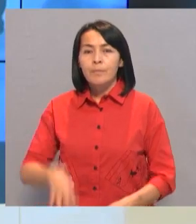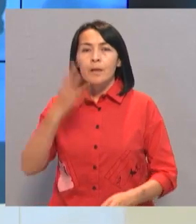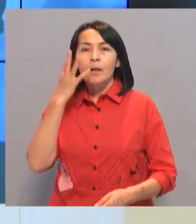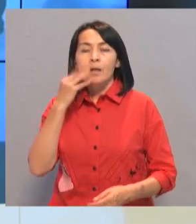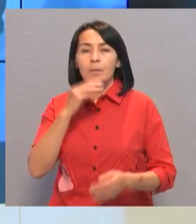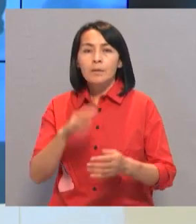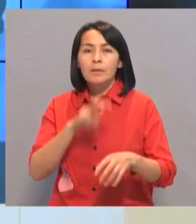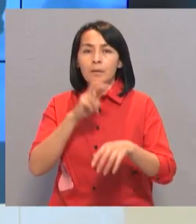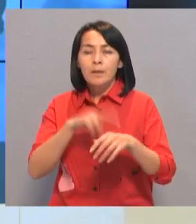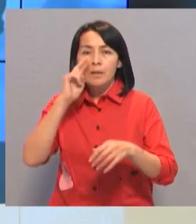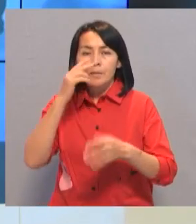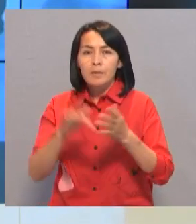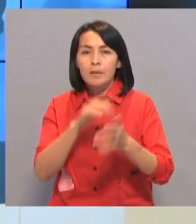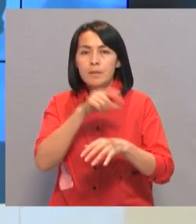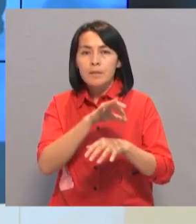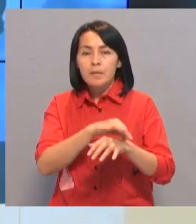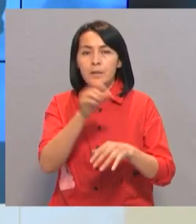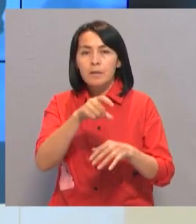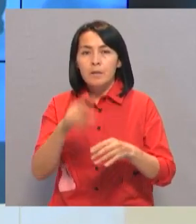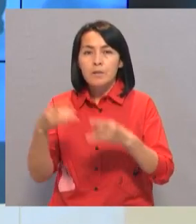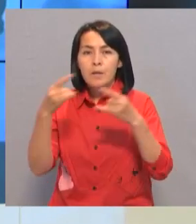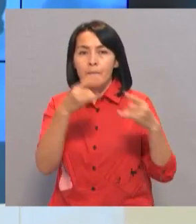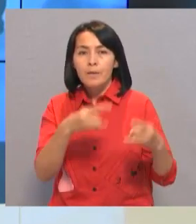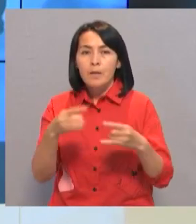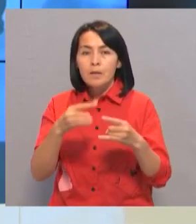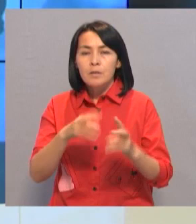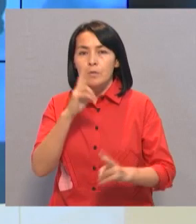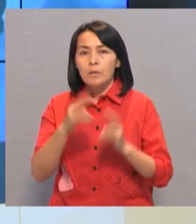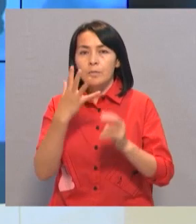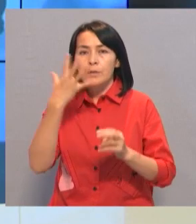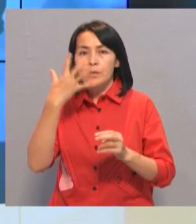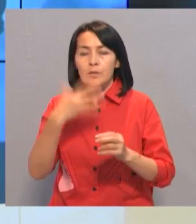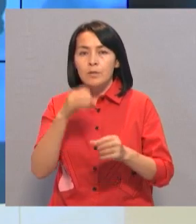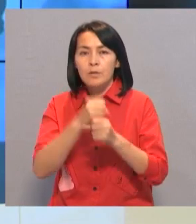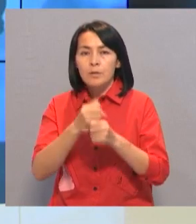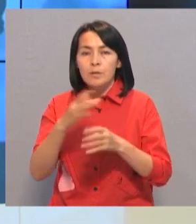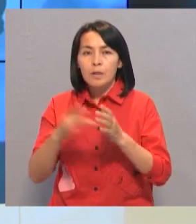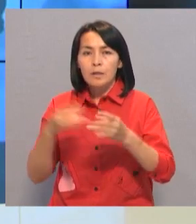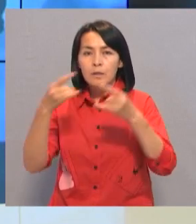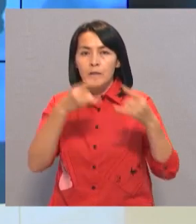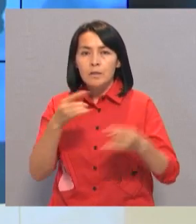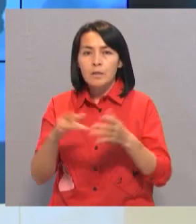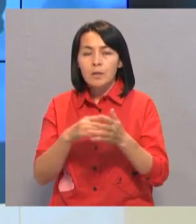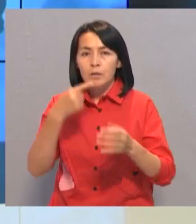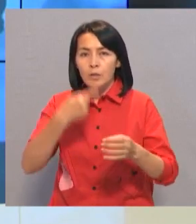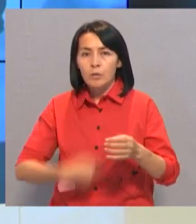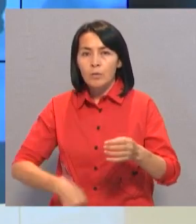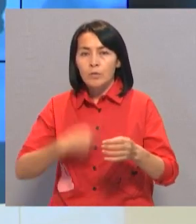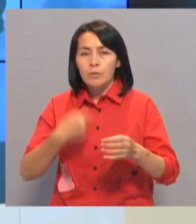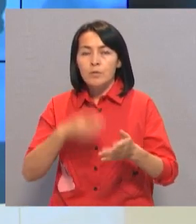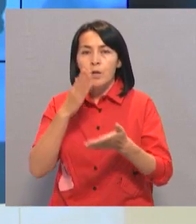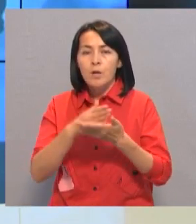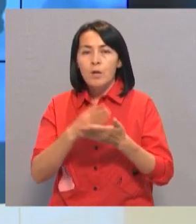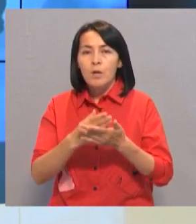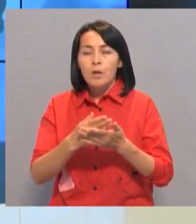Алматылық дәрігерлер Шымкенттік науқастарға эндоскопиялық отаның 5 түрін жасады. Қалалық диагностикалық орталықта тоғышек асқазанда пайда